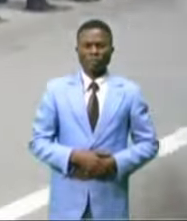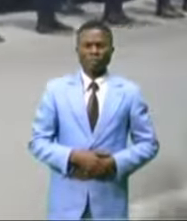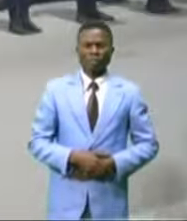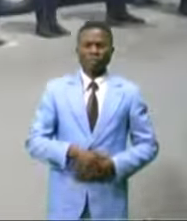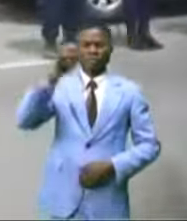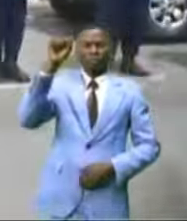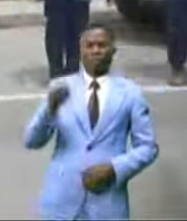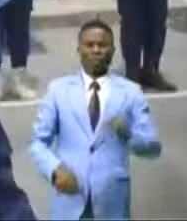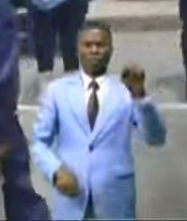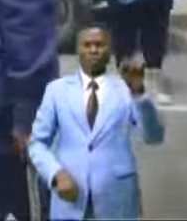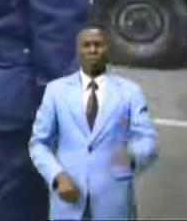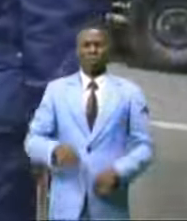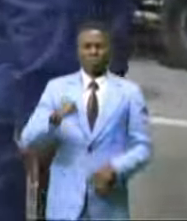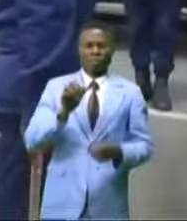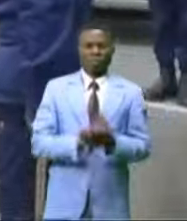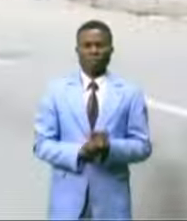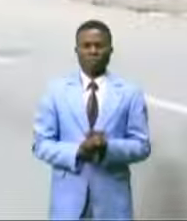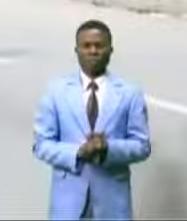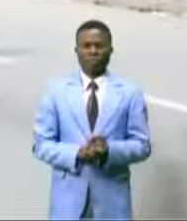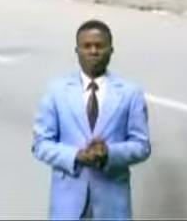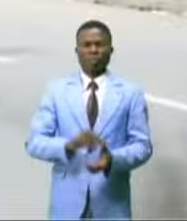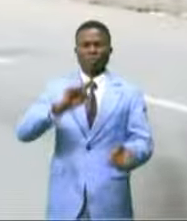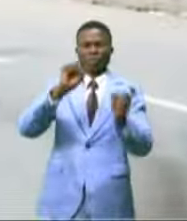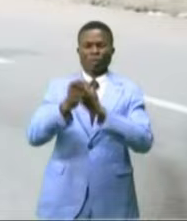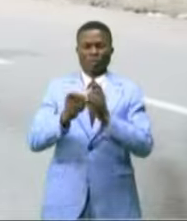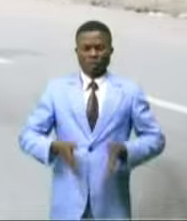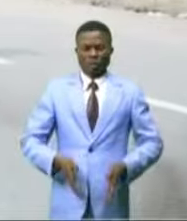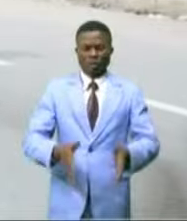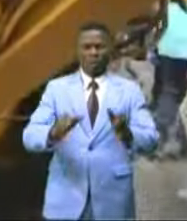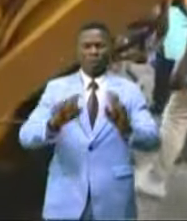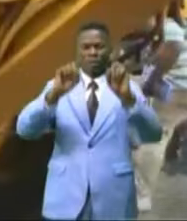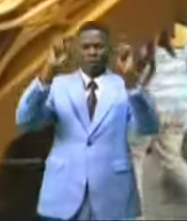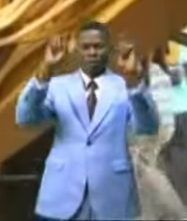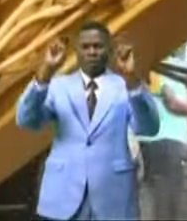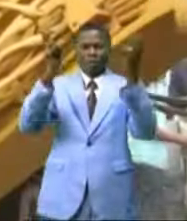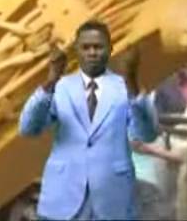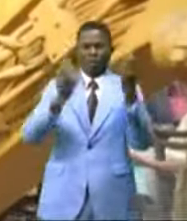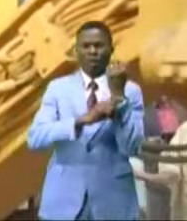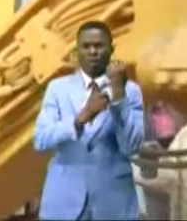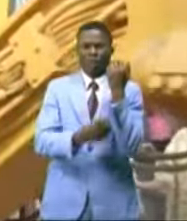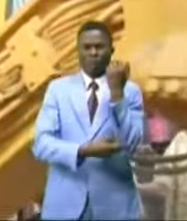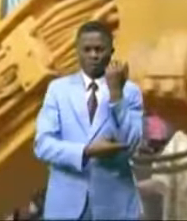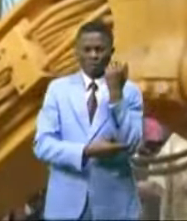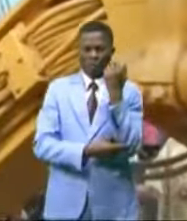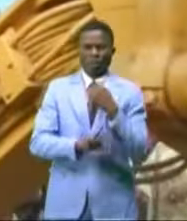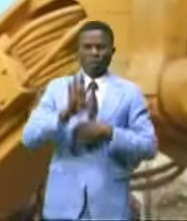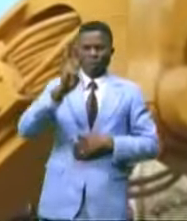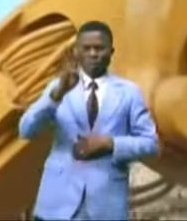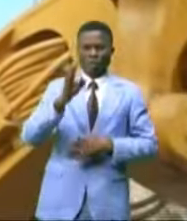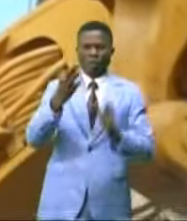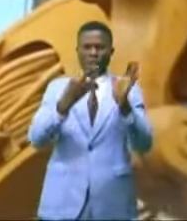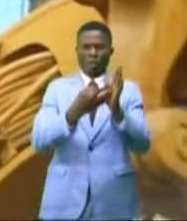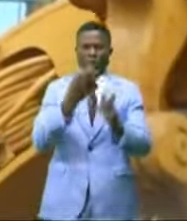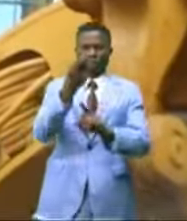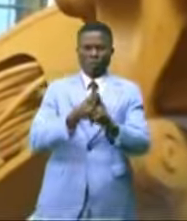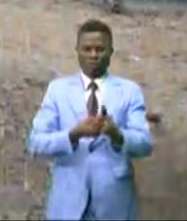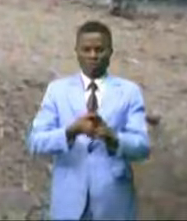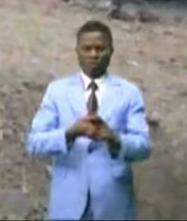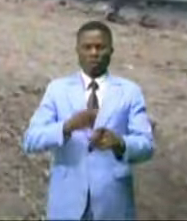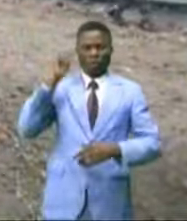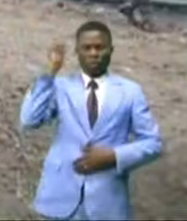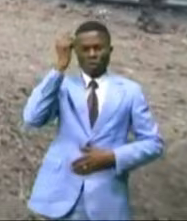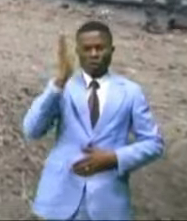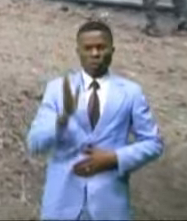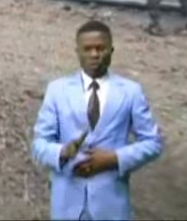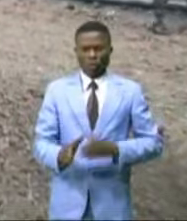national construction et modernisation des routes de Gomas c'est jeudi 8 février 2024 le gouverneur militaire à d'intérim du Nord